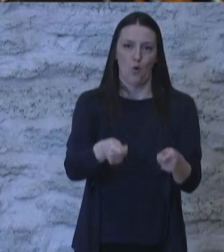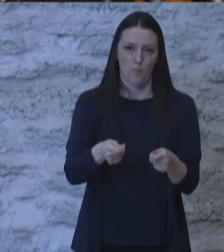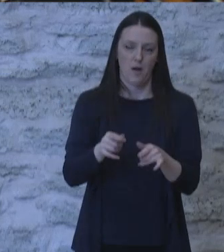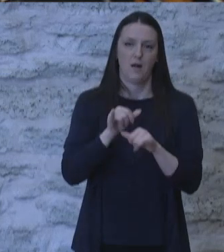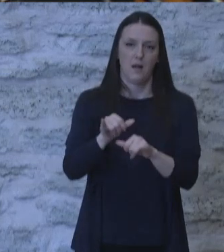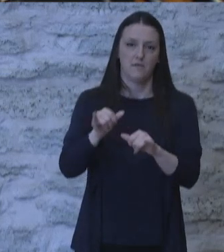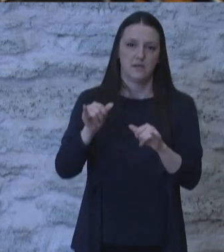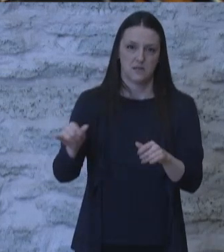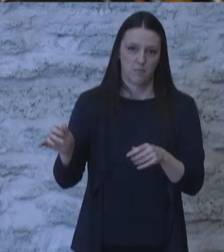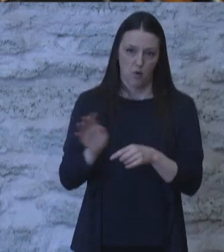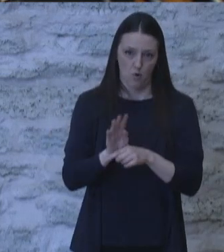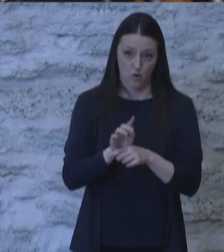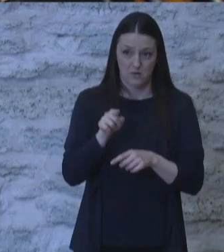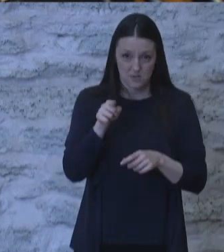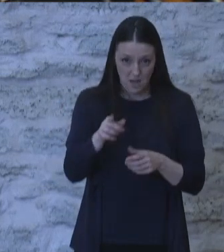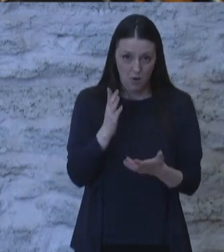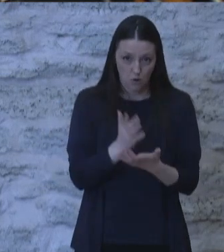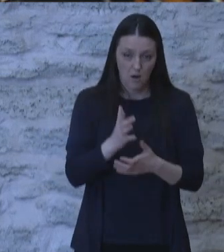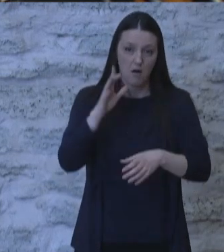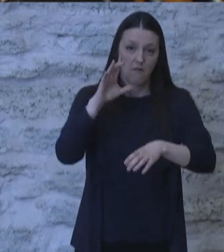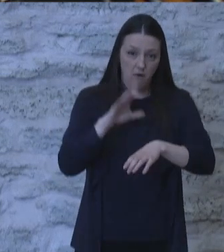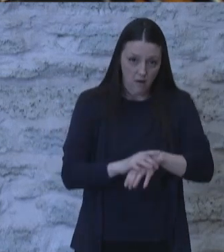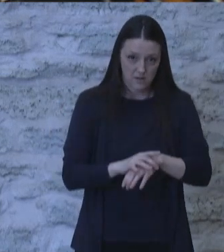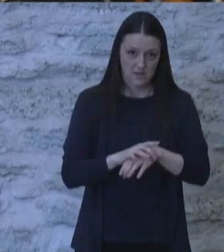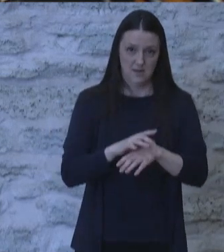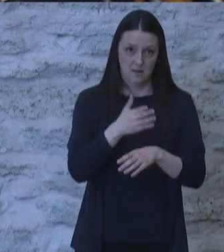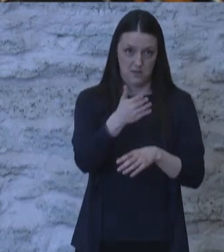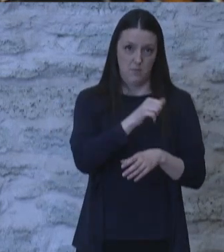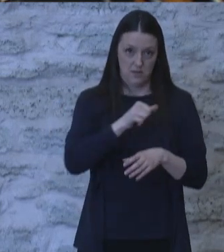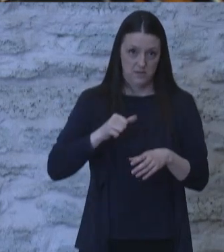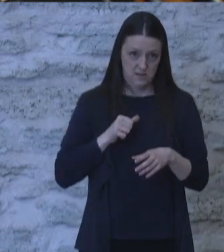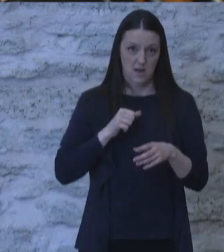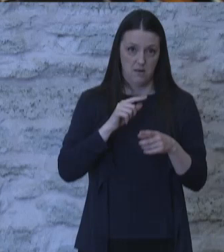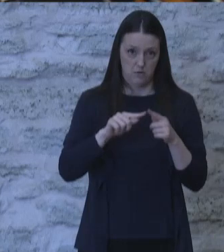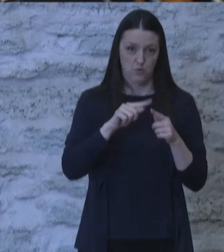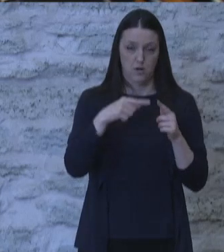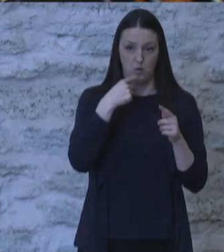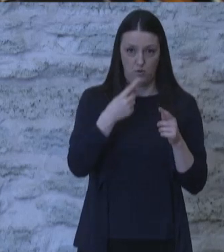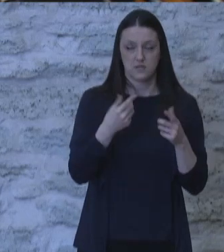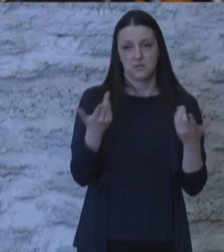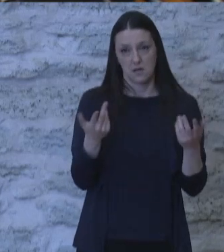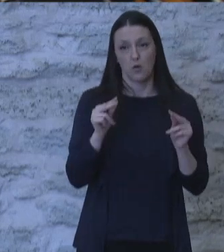kus uures see on faktidega, ise natukene lükkasite ümber. Siitakse oli Itaalia seose.